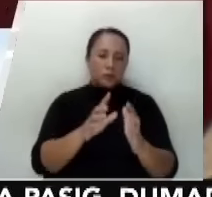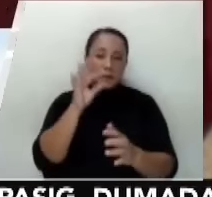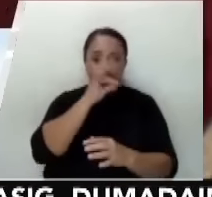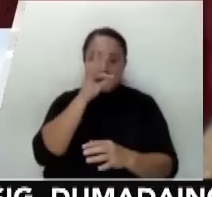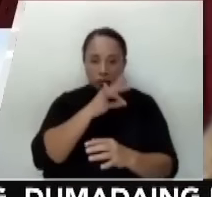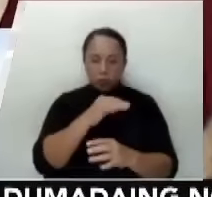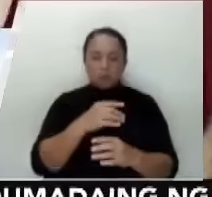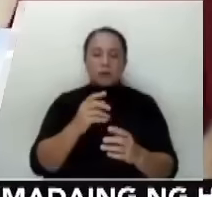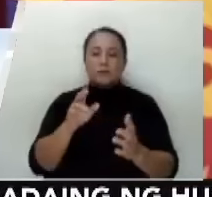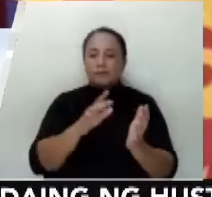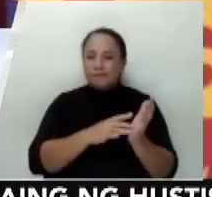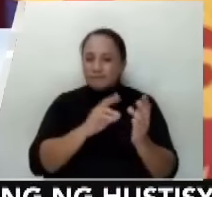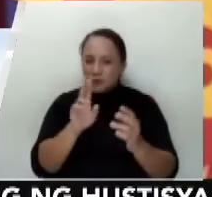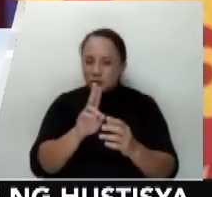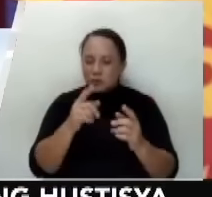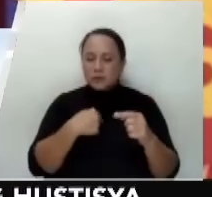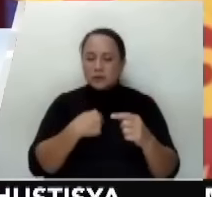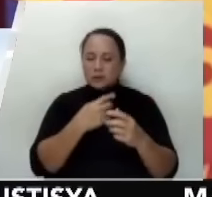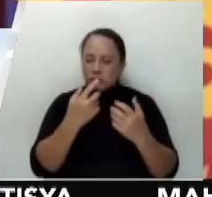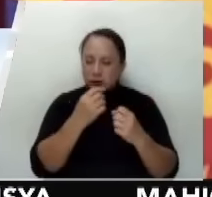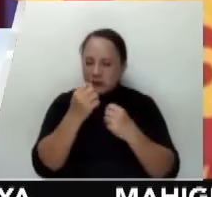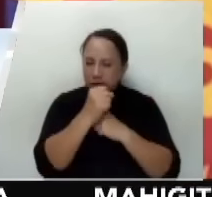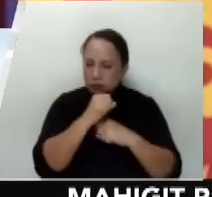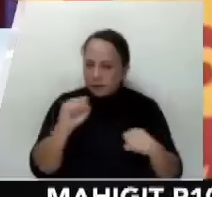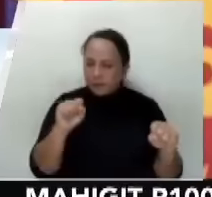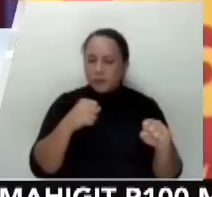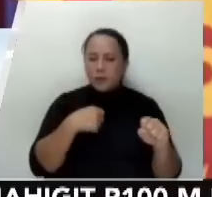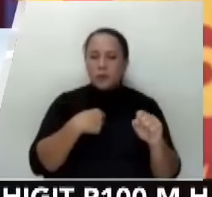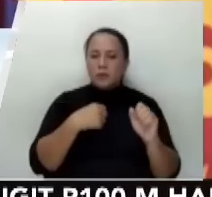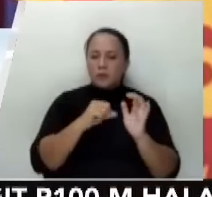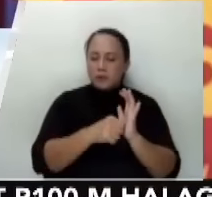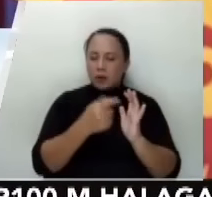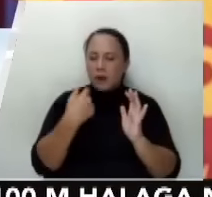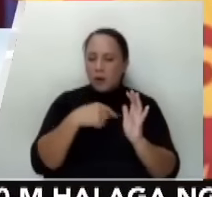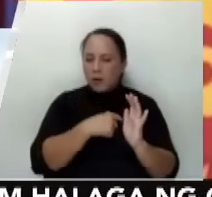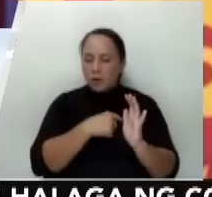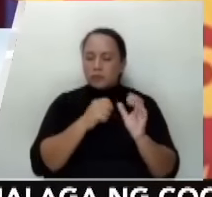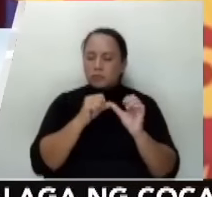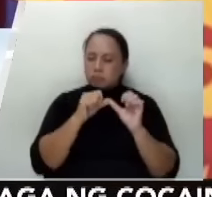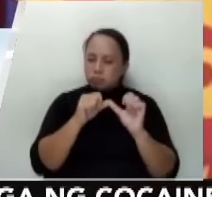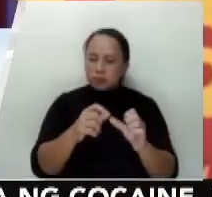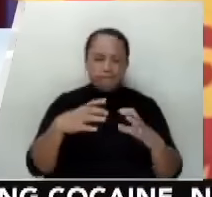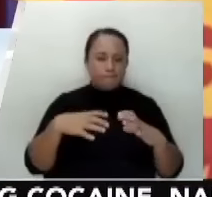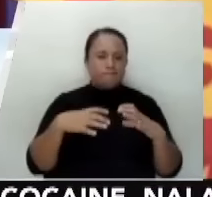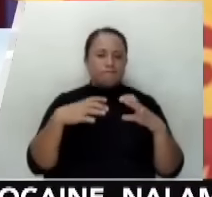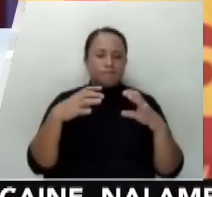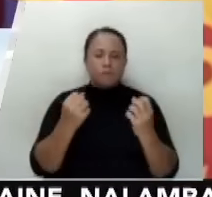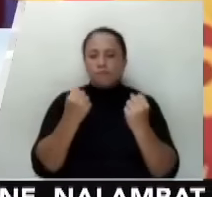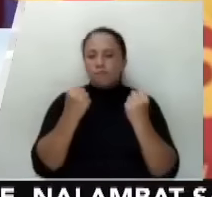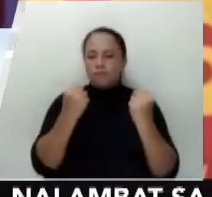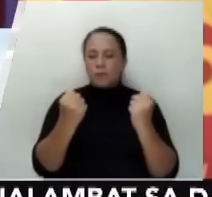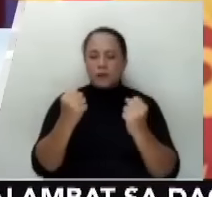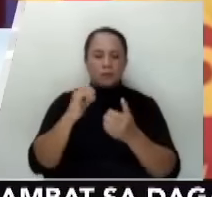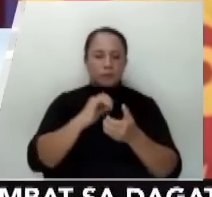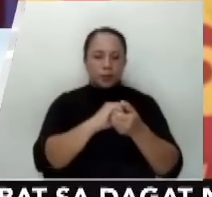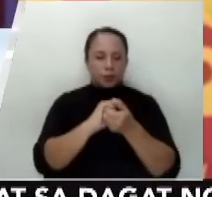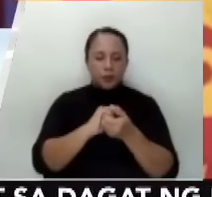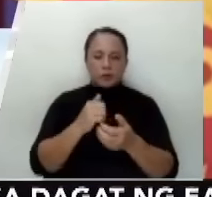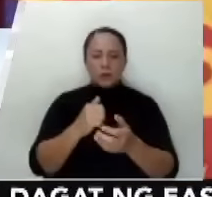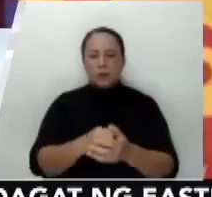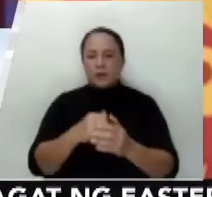para talakayin ang seguridad. We will underscore our unwavering commitment to strengthening partnerships with like-minded